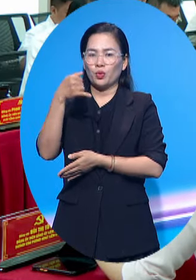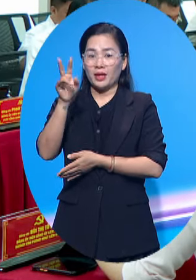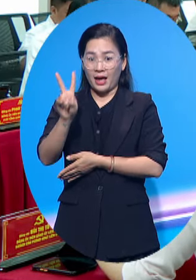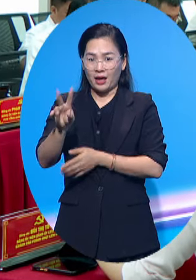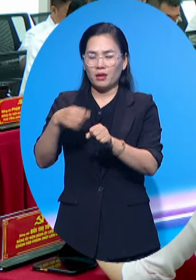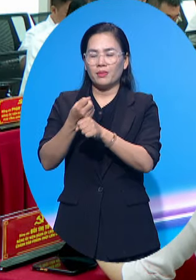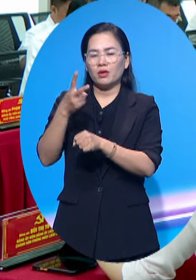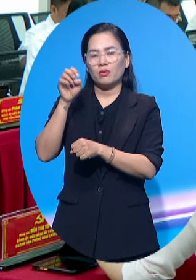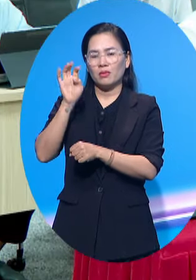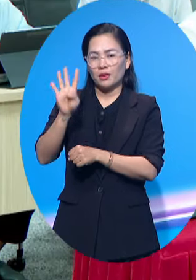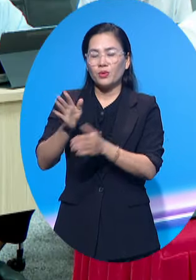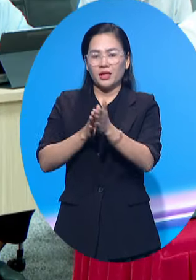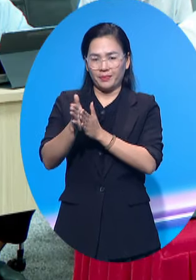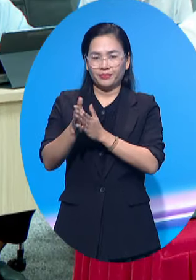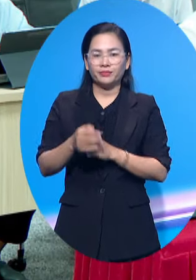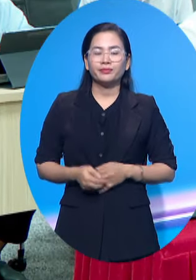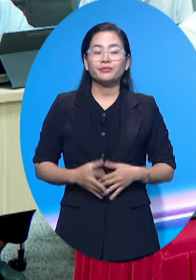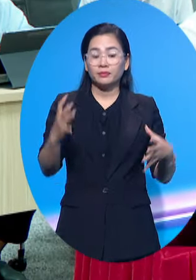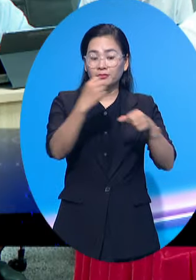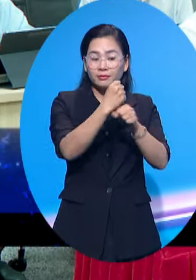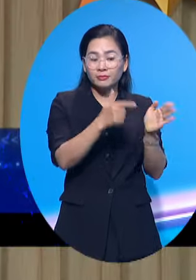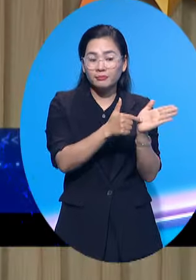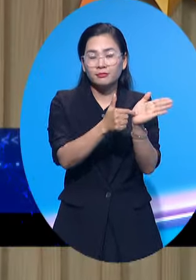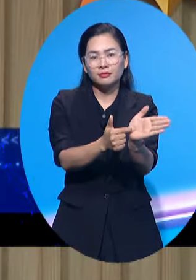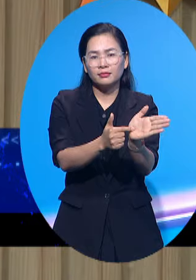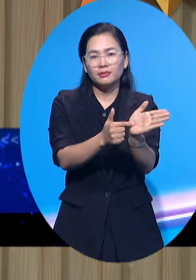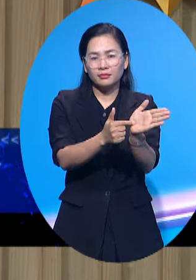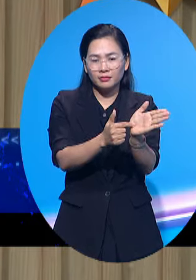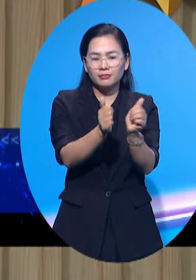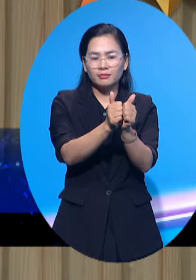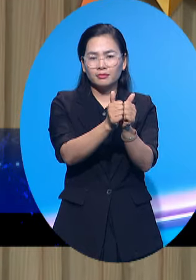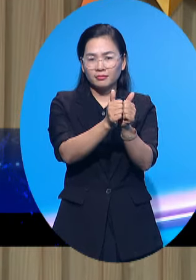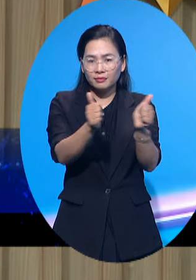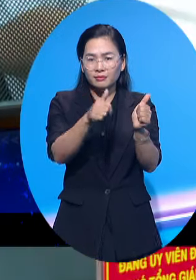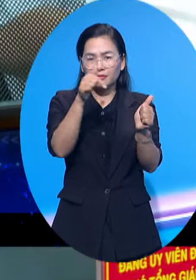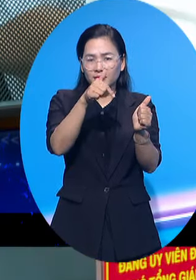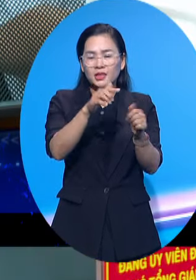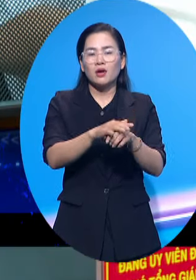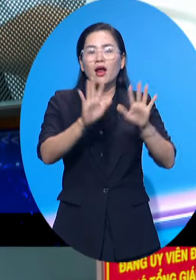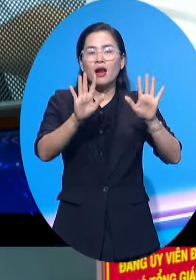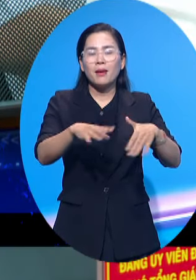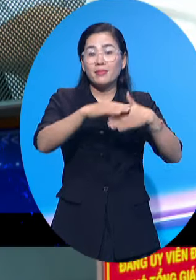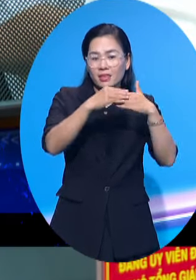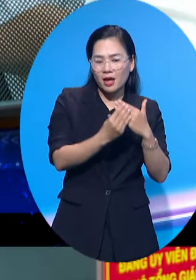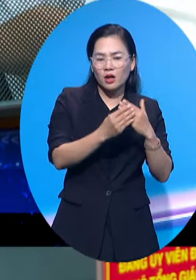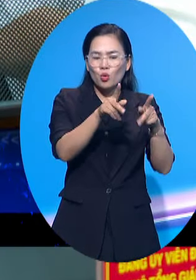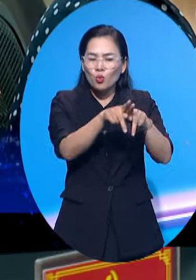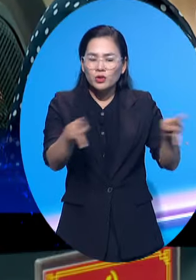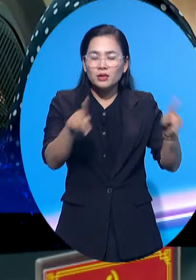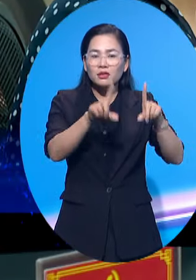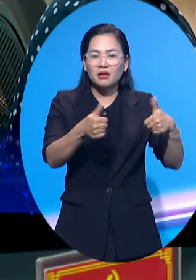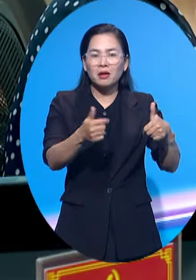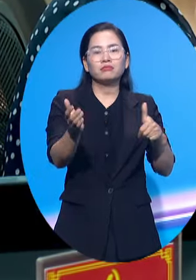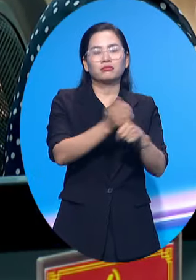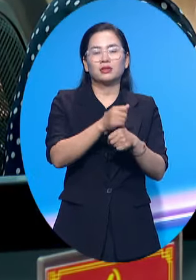Trong quý 1 năm 2024, Liên hiệp đã triển khai thực hiện tốt đợt kinh doanh cao điểm phục vụ Tết Nguyên đán Giáp Thìn, doanh số dự ước